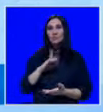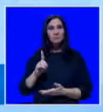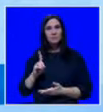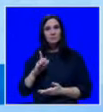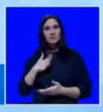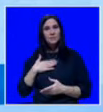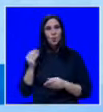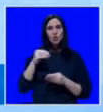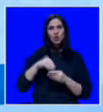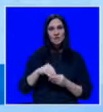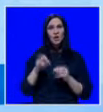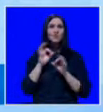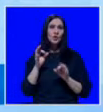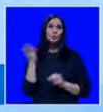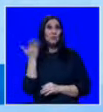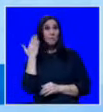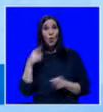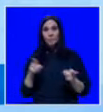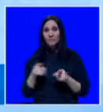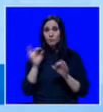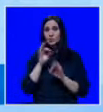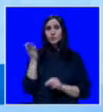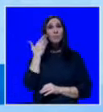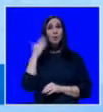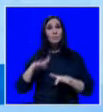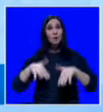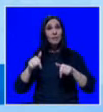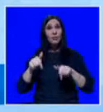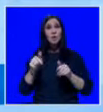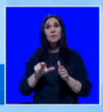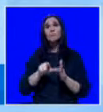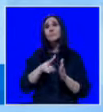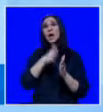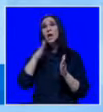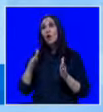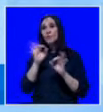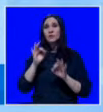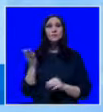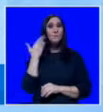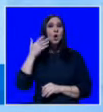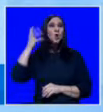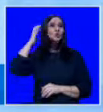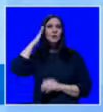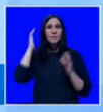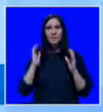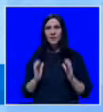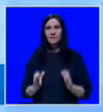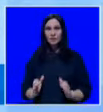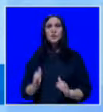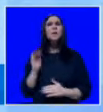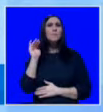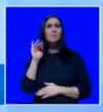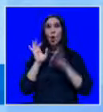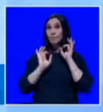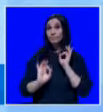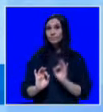участвал в... Нито съм бил в управлението, нито съм бил в парламент в този период, нито съм бил в служебни правителства, но би